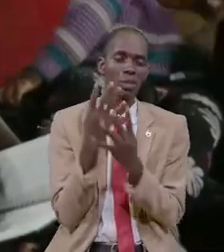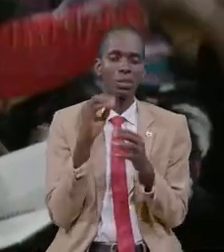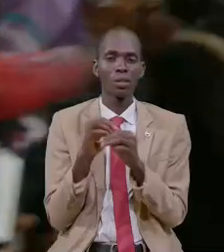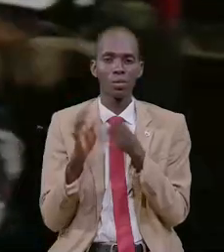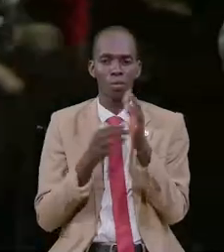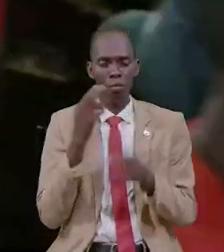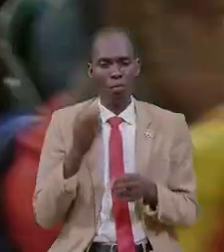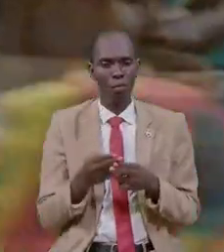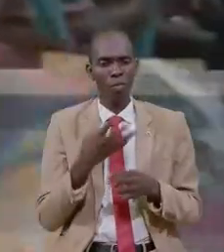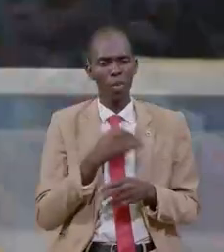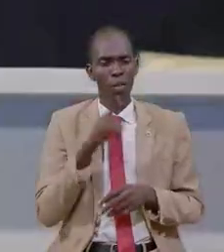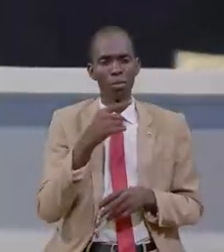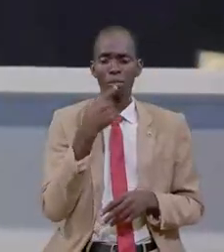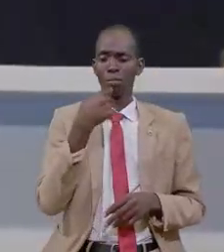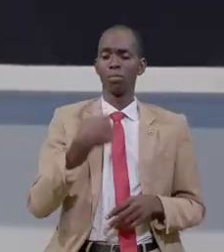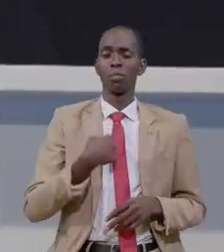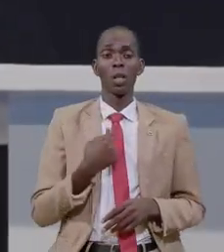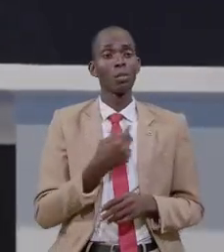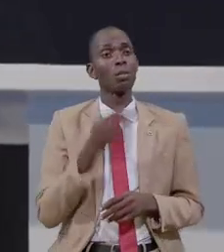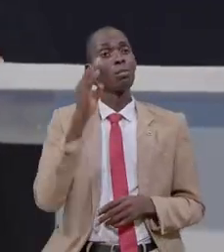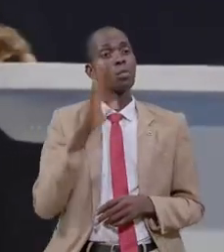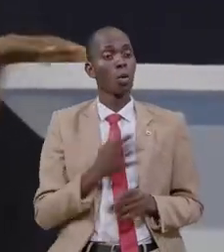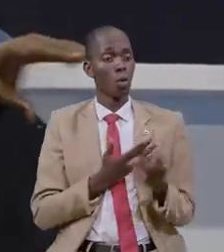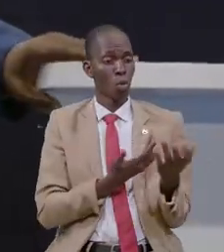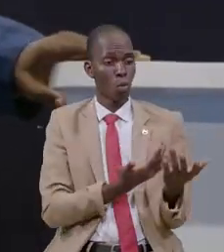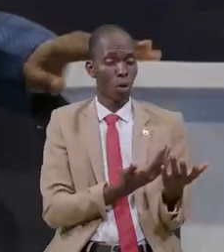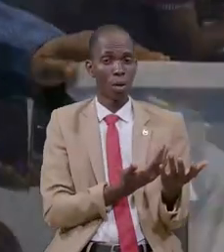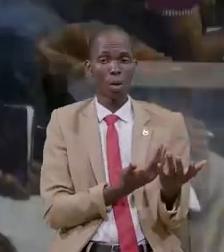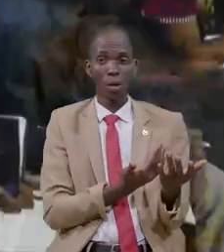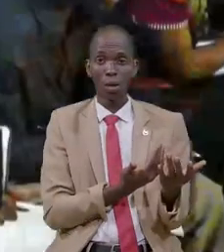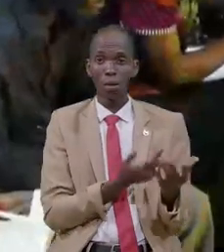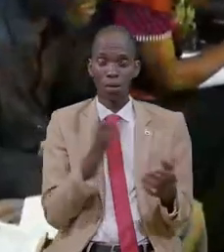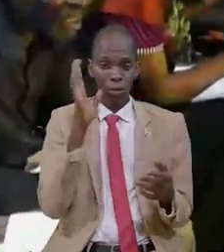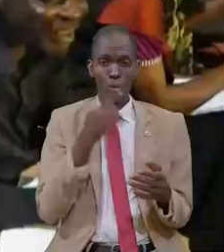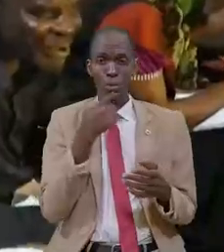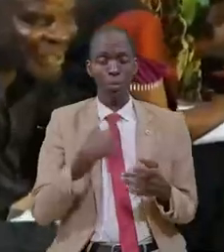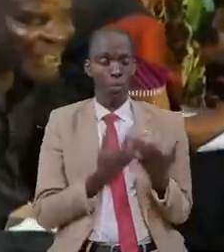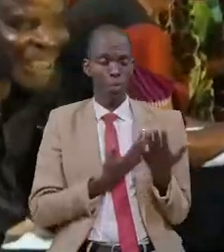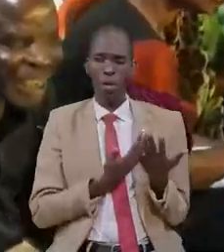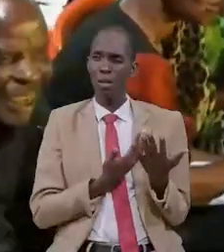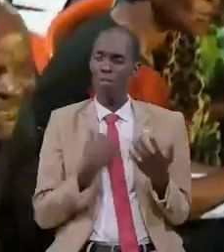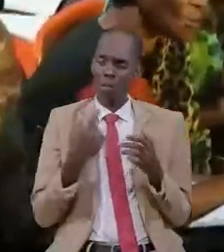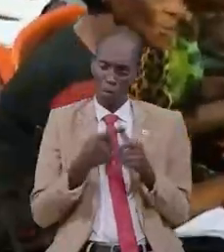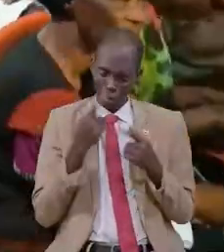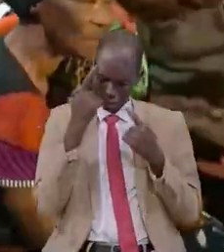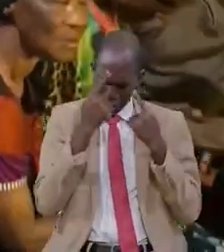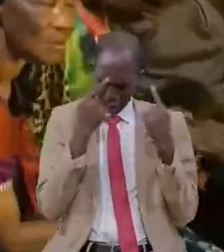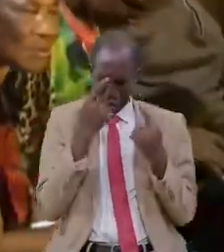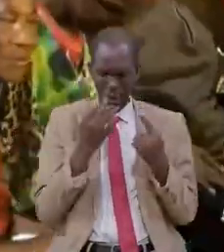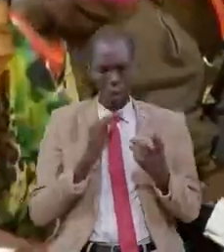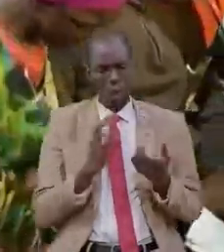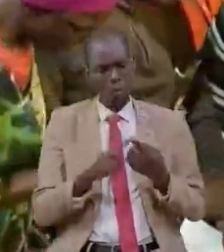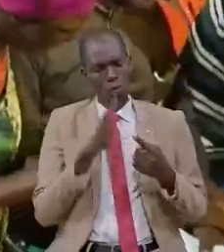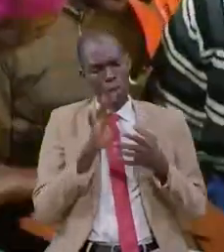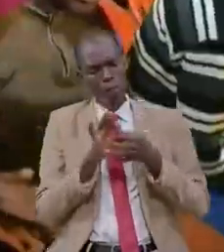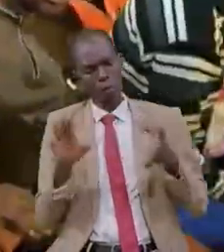Est-ce que tu veux me dire, pasteur, attendez, je veux réfléchir à ça. Il n'y a rien